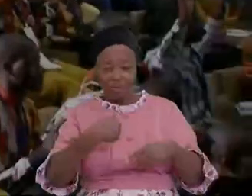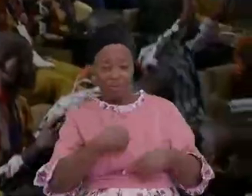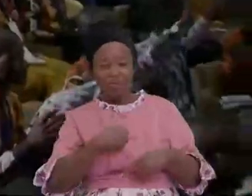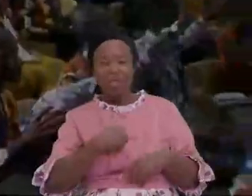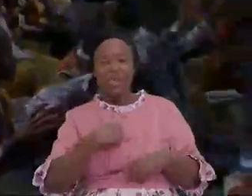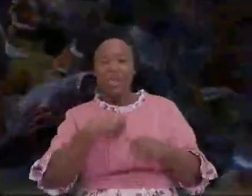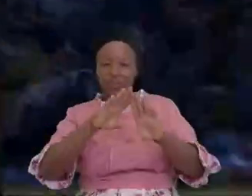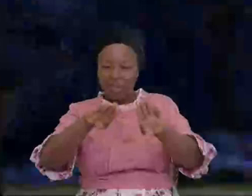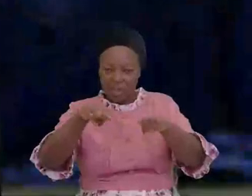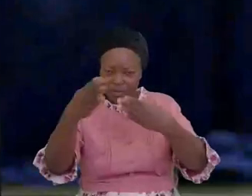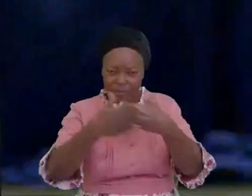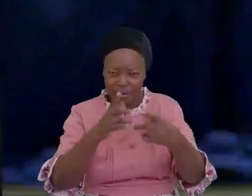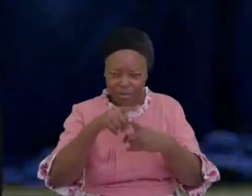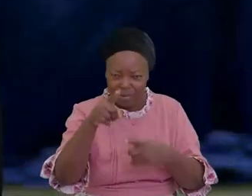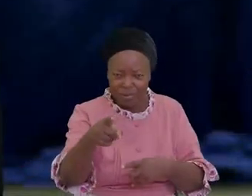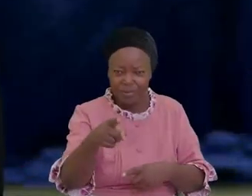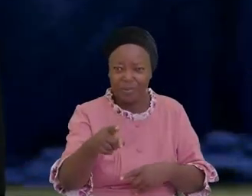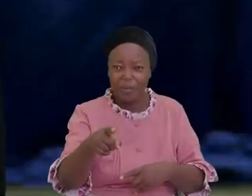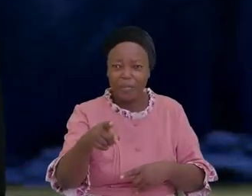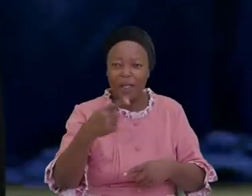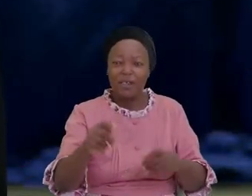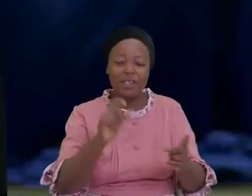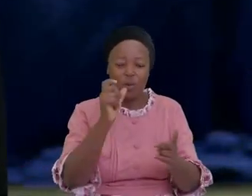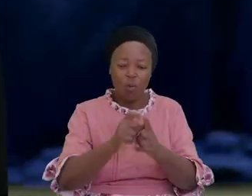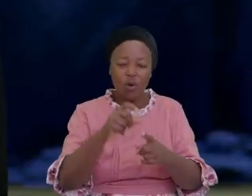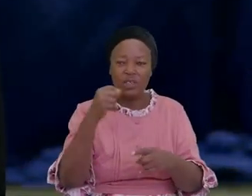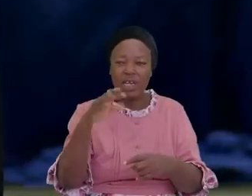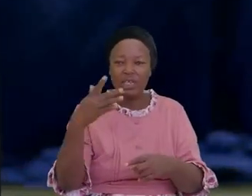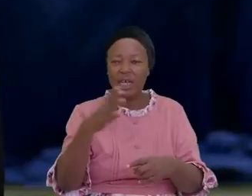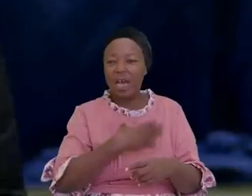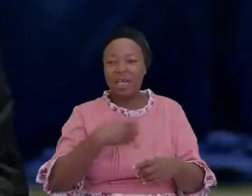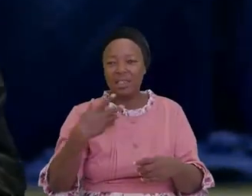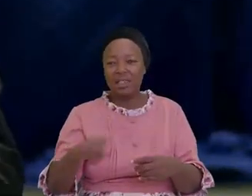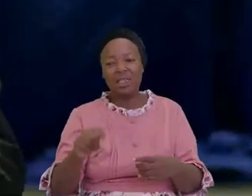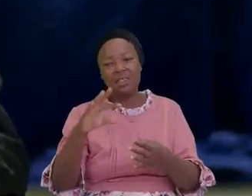je vous le donne. La parole et l'esprit.